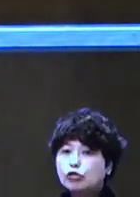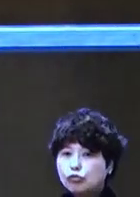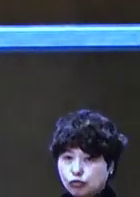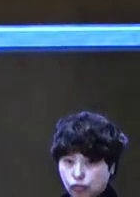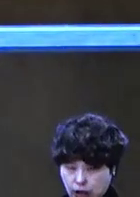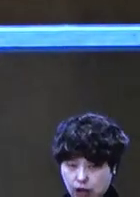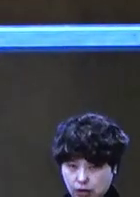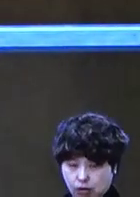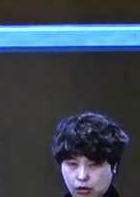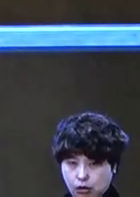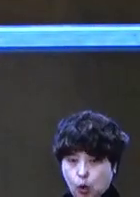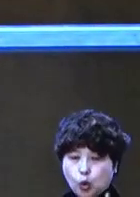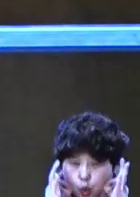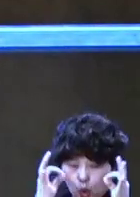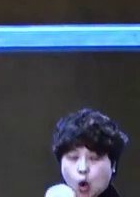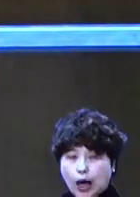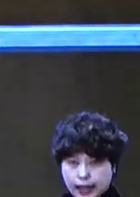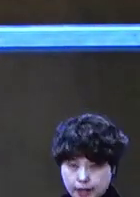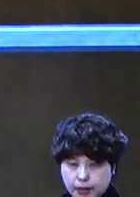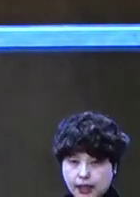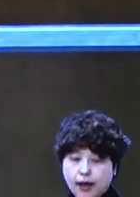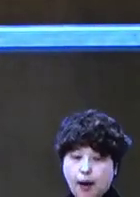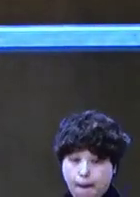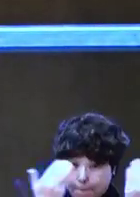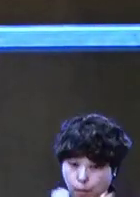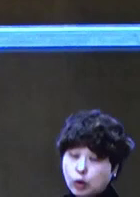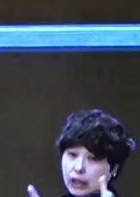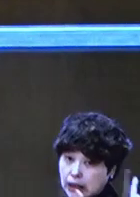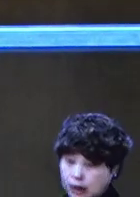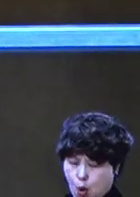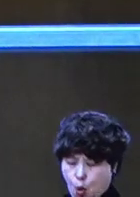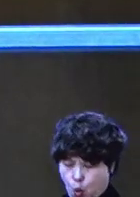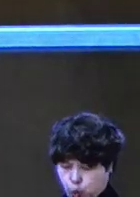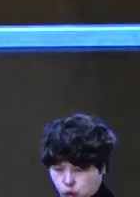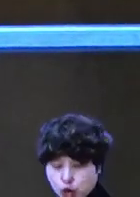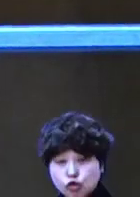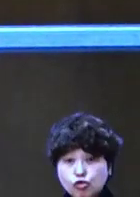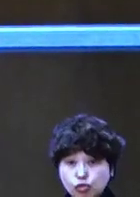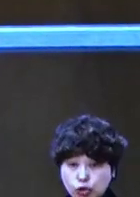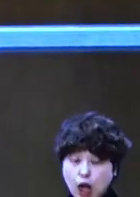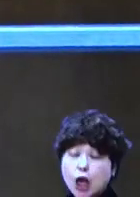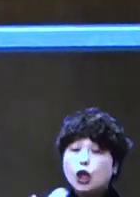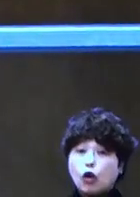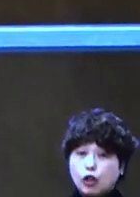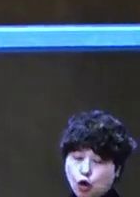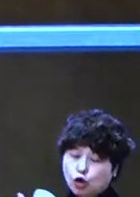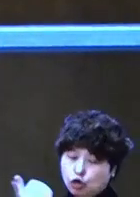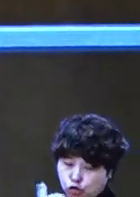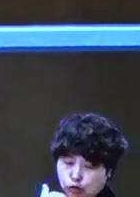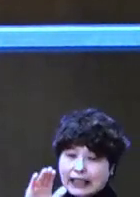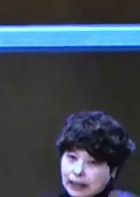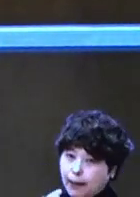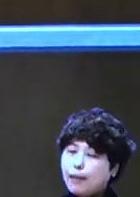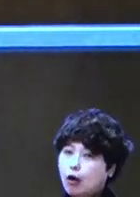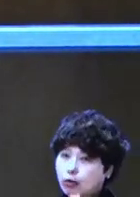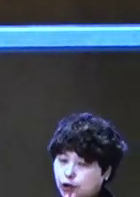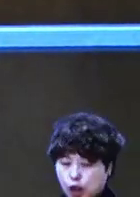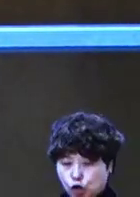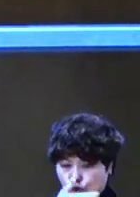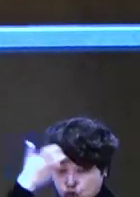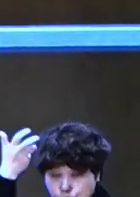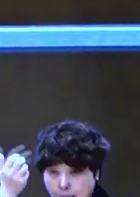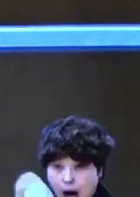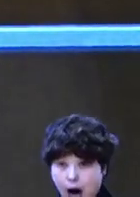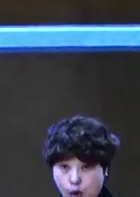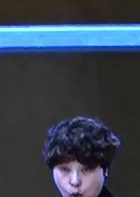되시겠습니다. 모두가 자신의 삶을 온전히 누리는 경기도, 누구든 차별 없이 꿈을 그리고